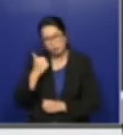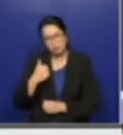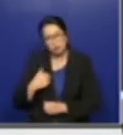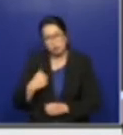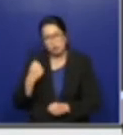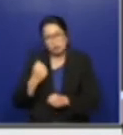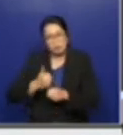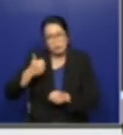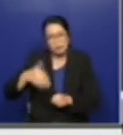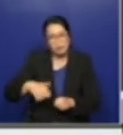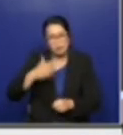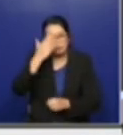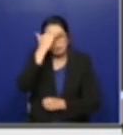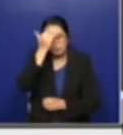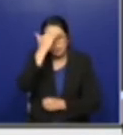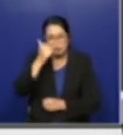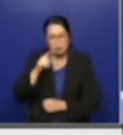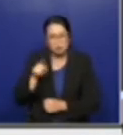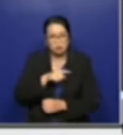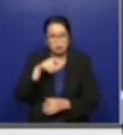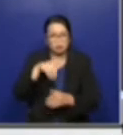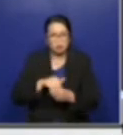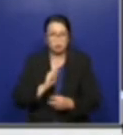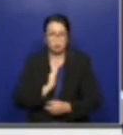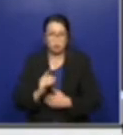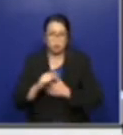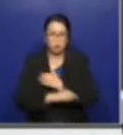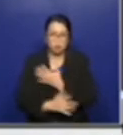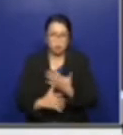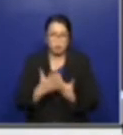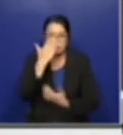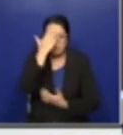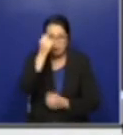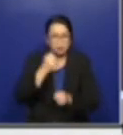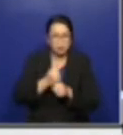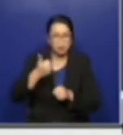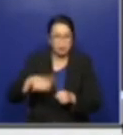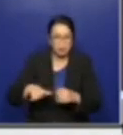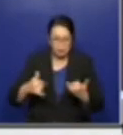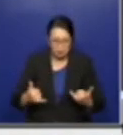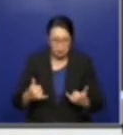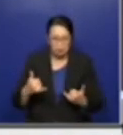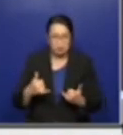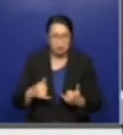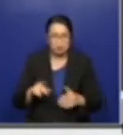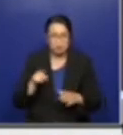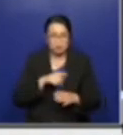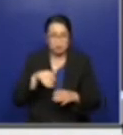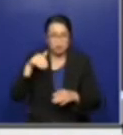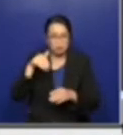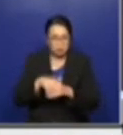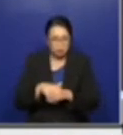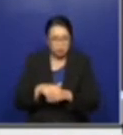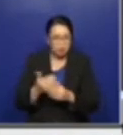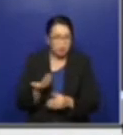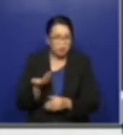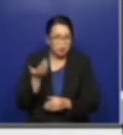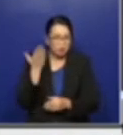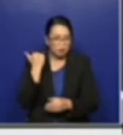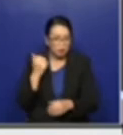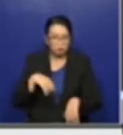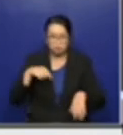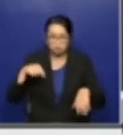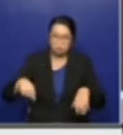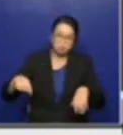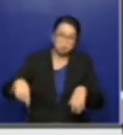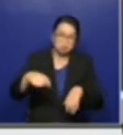ารถทำได้นี่คือความสำคัญครับการเลือกตั้งที่กำลังจะเกิดขึ้นแล้วก็ที่ผ่านมานะครับมีหลายที่ที่บอก